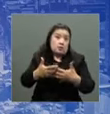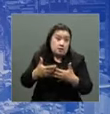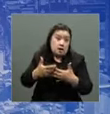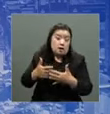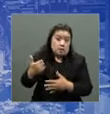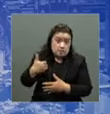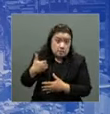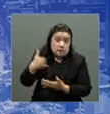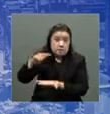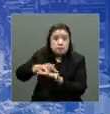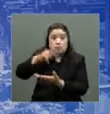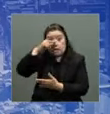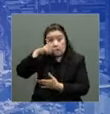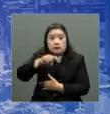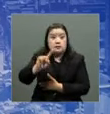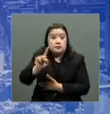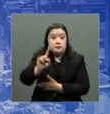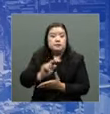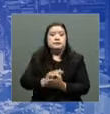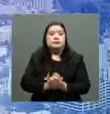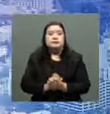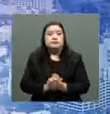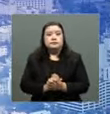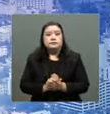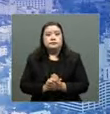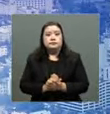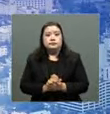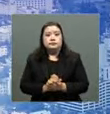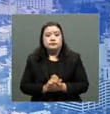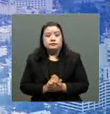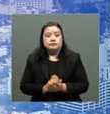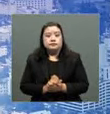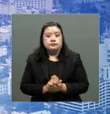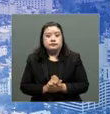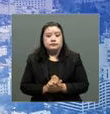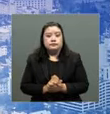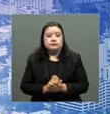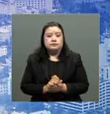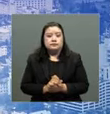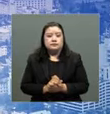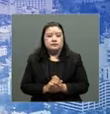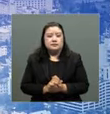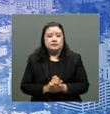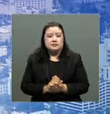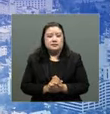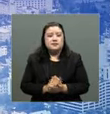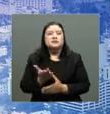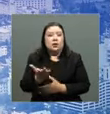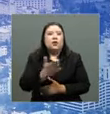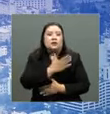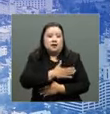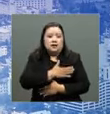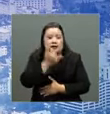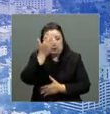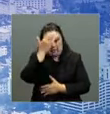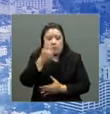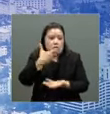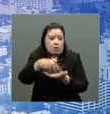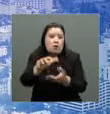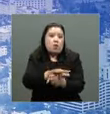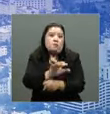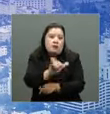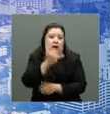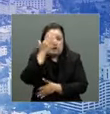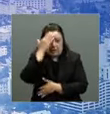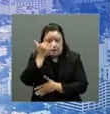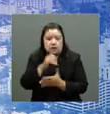ดับยังไงกันบ้างคะ นี่แม่ผมก็ต้องเอาไว้ให้ผมหากินวันพรุ่งนี้แล้วกันนะครับเนี่ยขยักเอาไว้เพราะว่าเขาจะกลับม